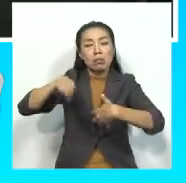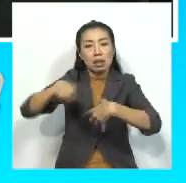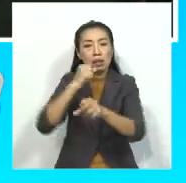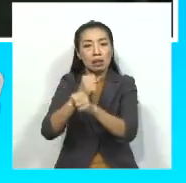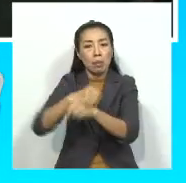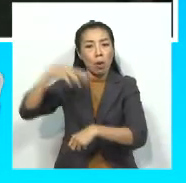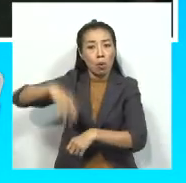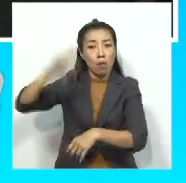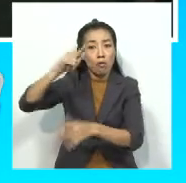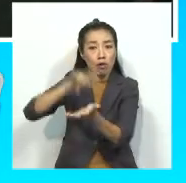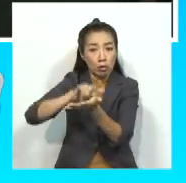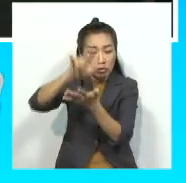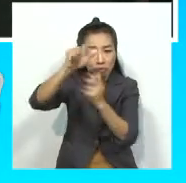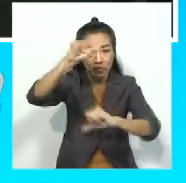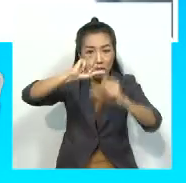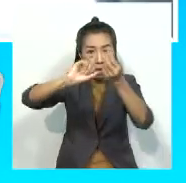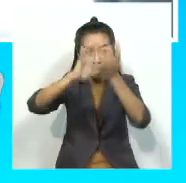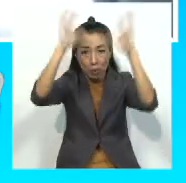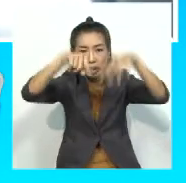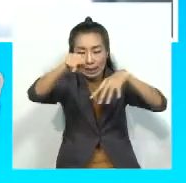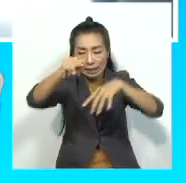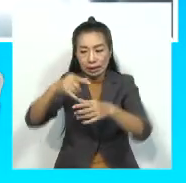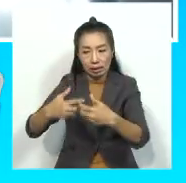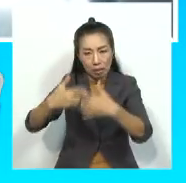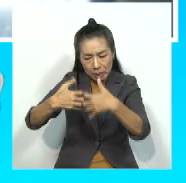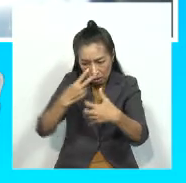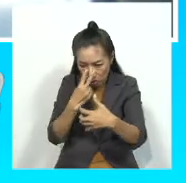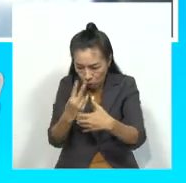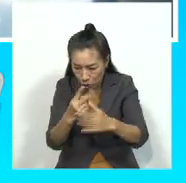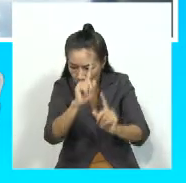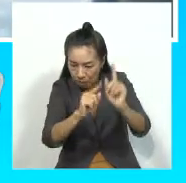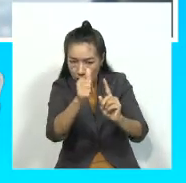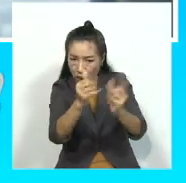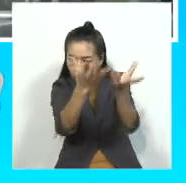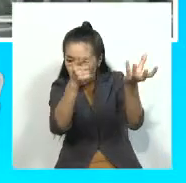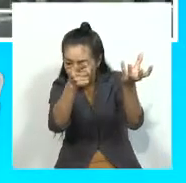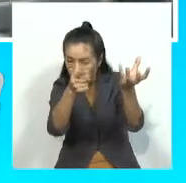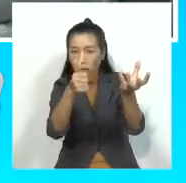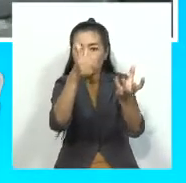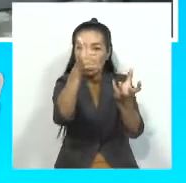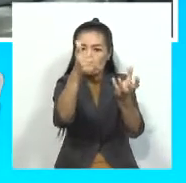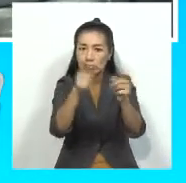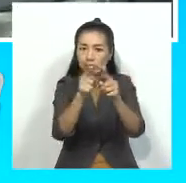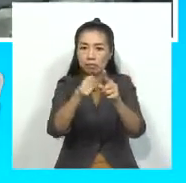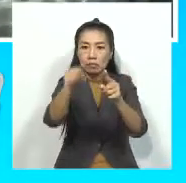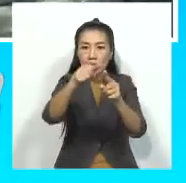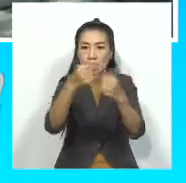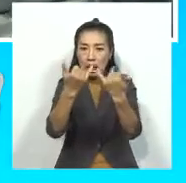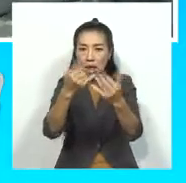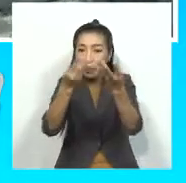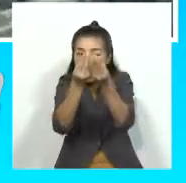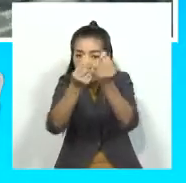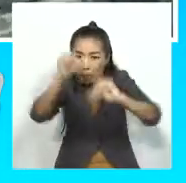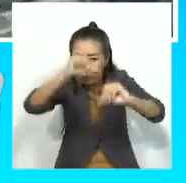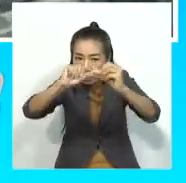งของกรมฝนหลวงและการเกษตรเองนะครับก็ดูในเรื่องของสภาพการเปลี่ยนแปลงเราถึงจะรู้นะครับว่าเมฆที่เราทำตรงนี้เ